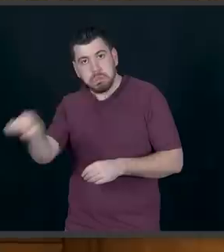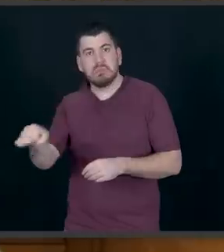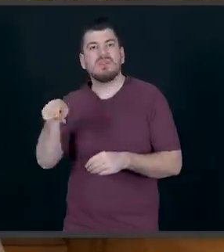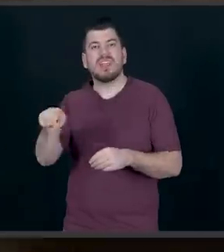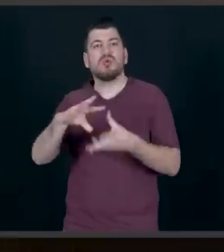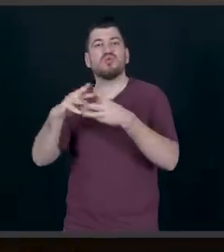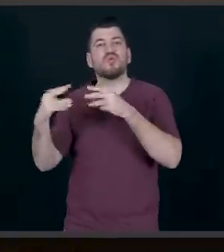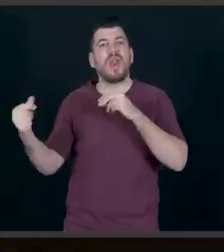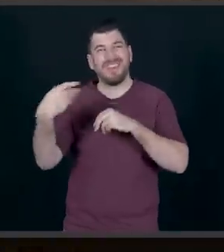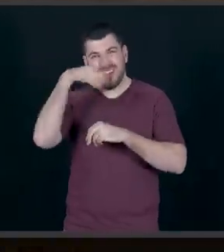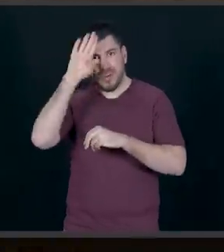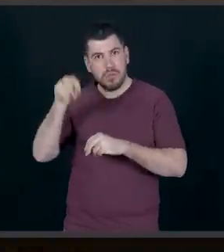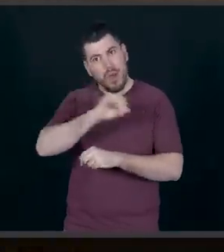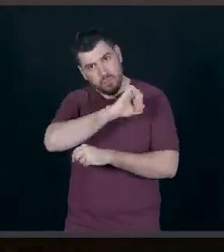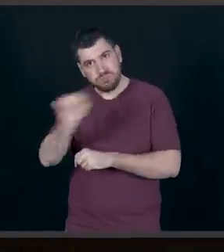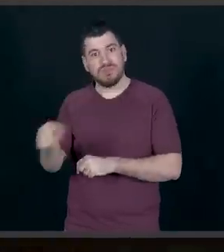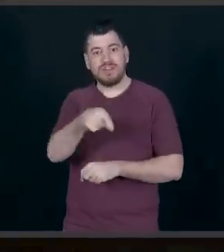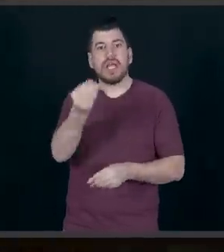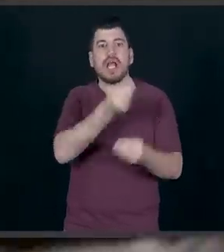βασιλόπιτα που κάνουμε.